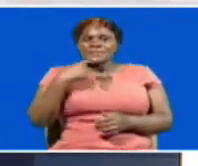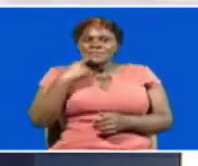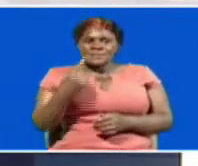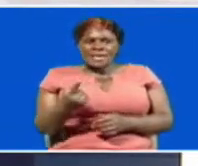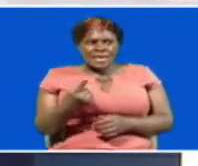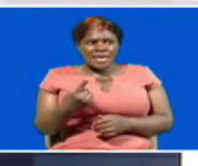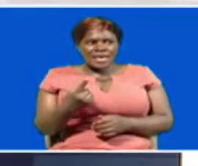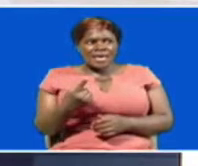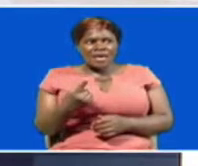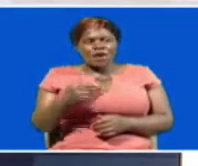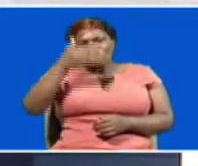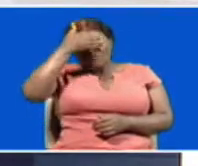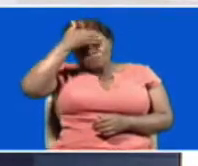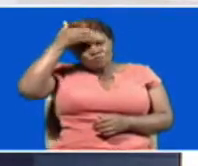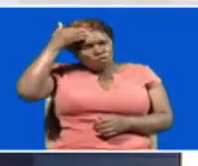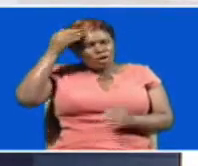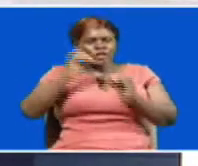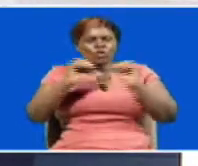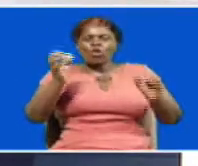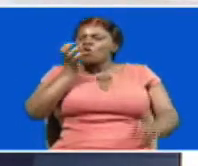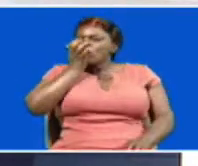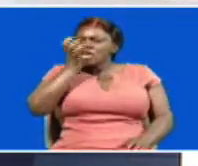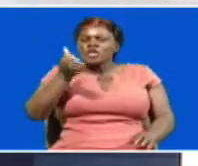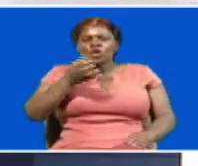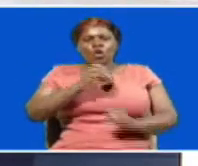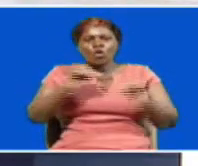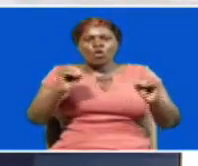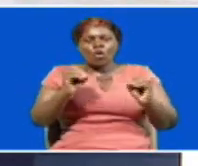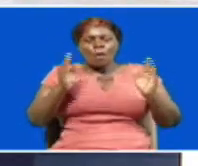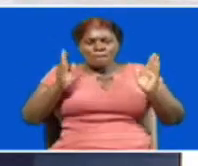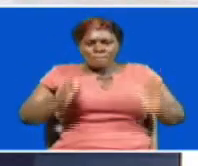Anasema jibu si msahau au kumdharau mtu ambaye